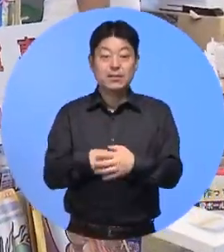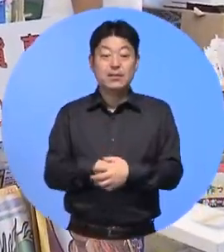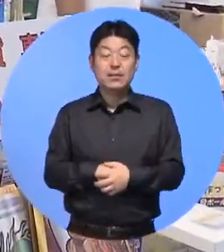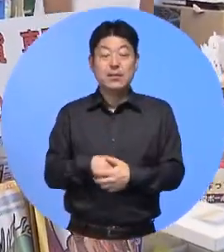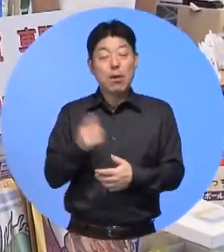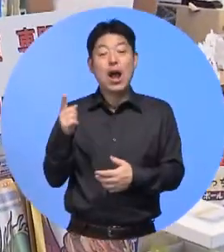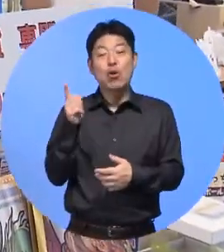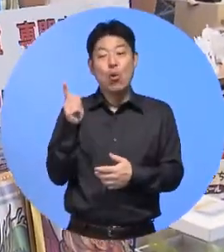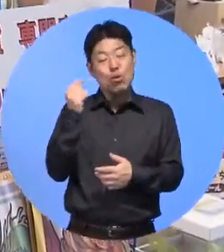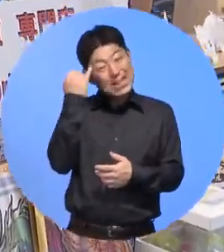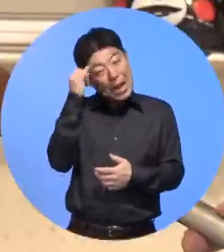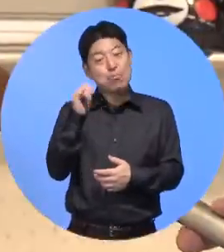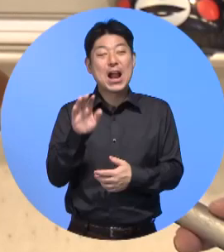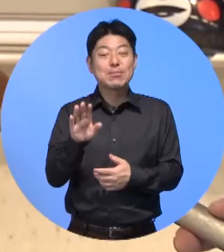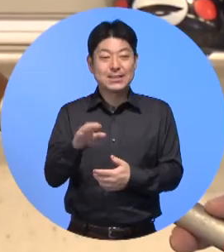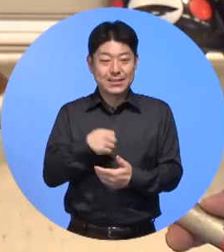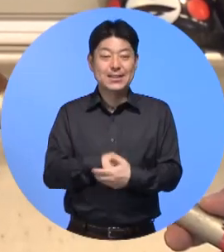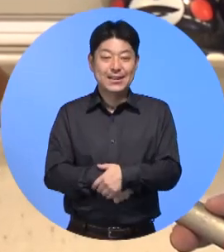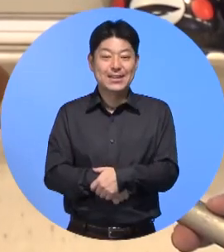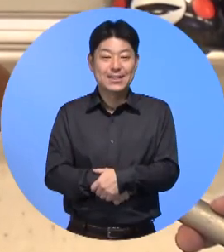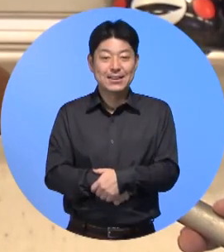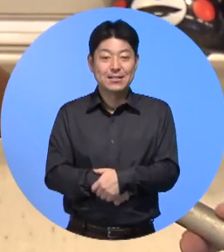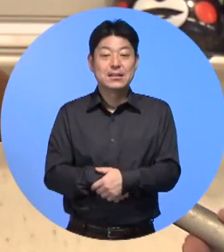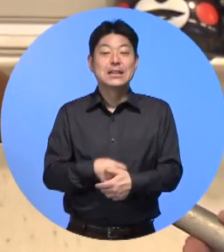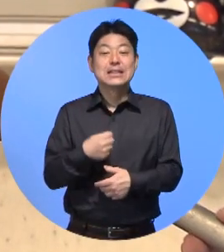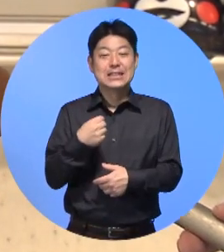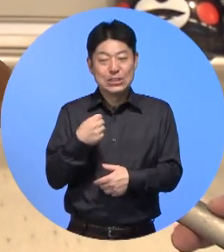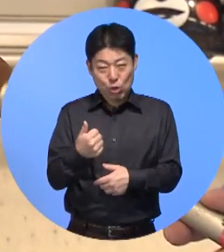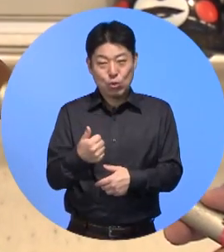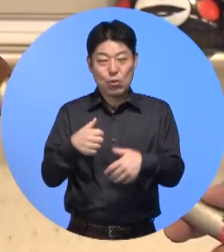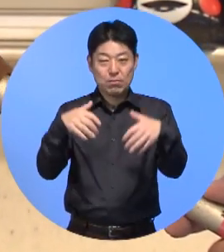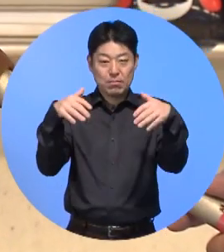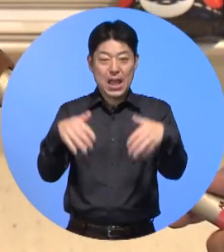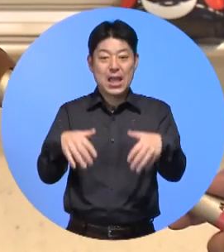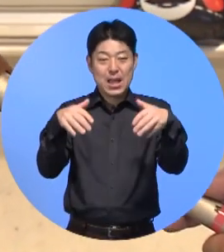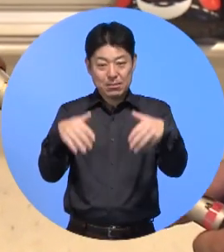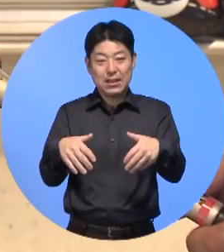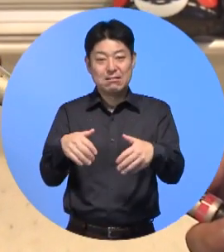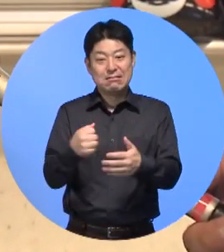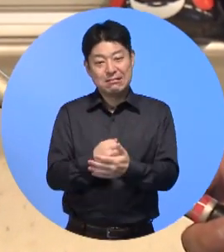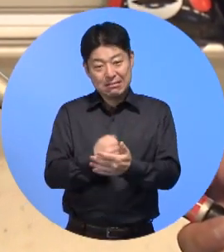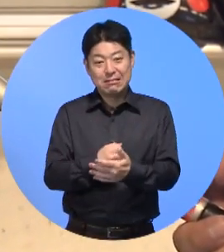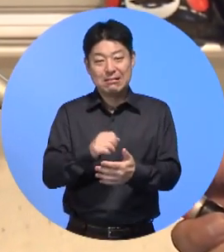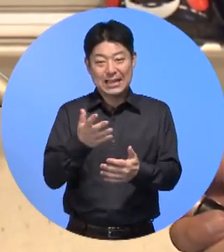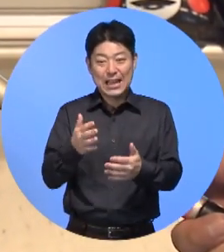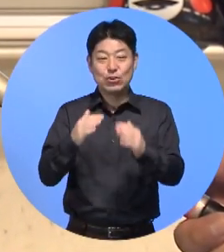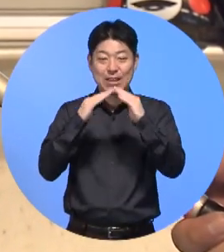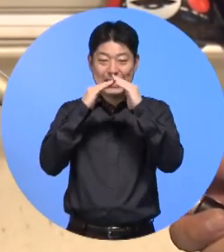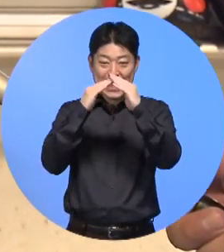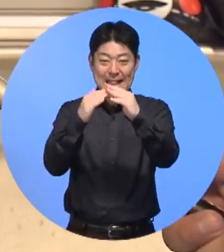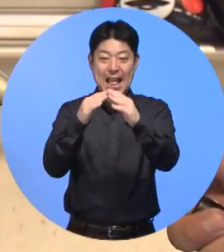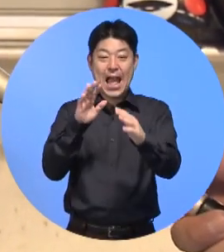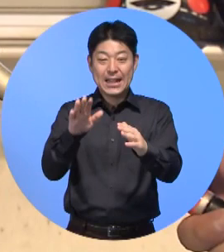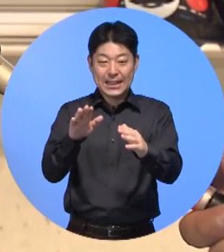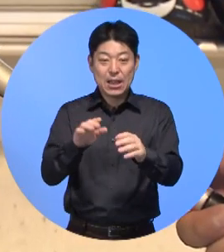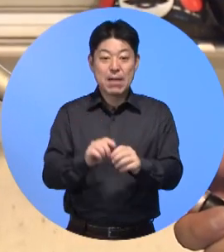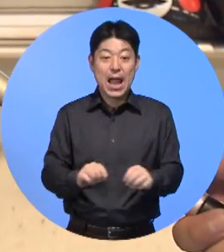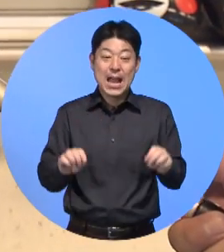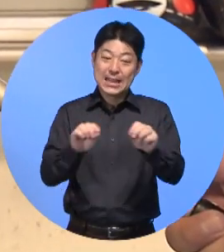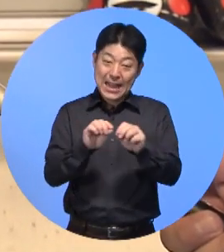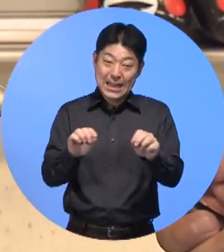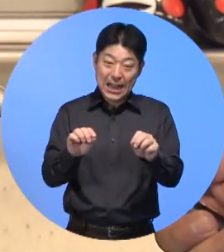ことでこんな意見も。 でもちょっとね、お天気が良くなかったけど、屋根がねあって、